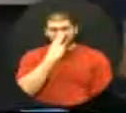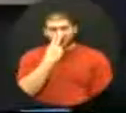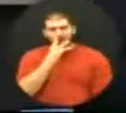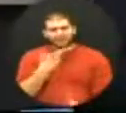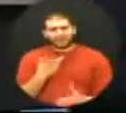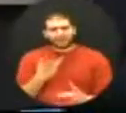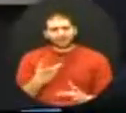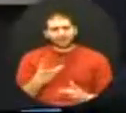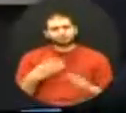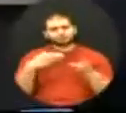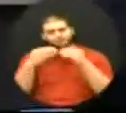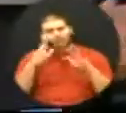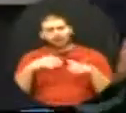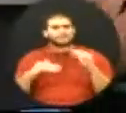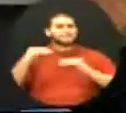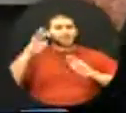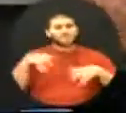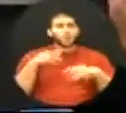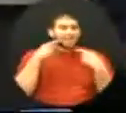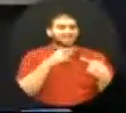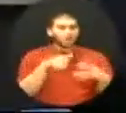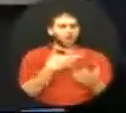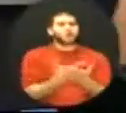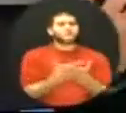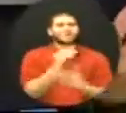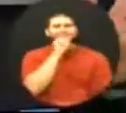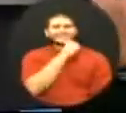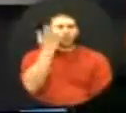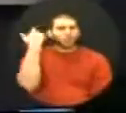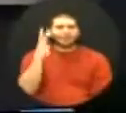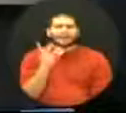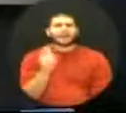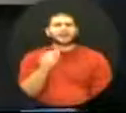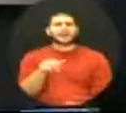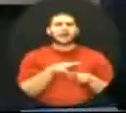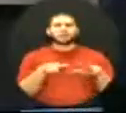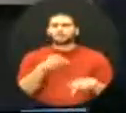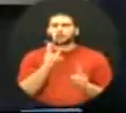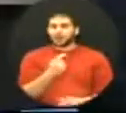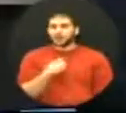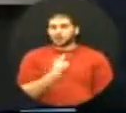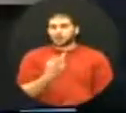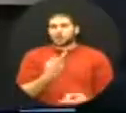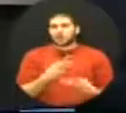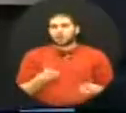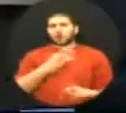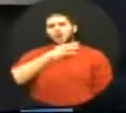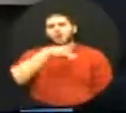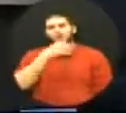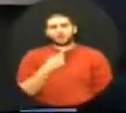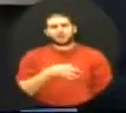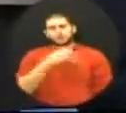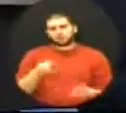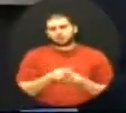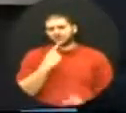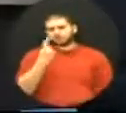איך מגשרים על המקום הזה, אפילו על הוויכוח על העובדות ההיסטוריות, בסדר? איך אתה מגיע למקום שבו אתה יכול, אני לא הייתי יכולה לנאום, את הנאום שנסעתי